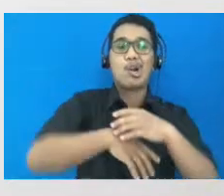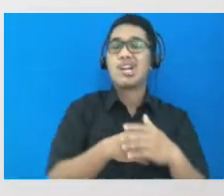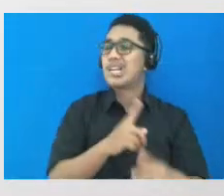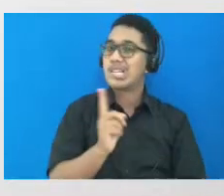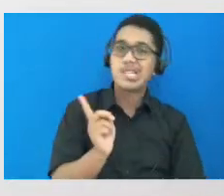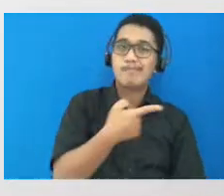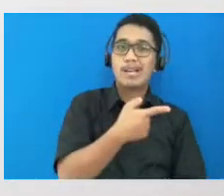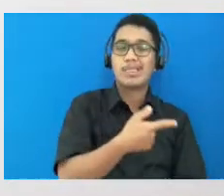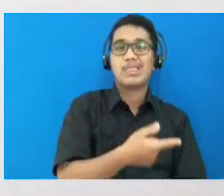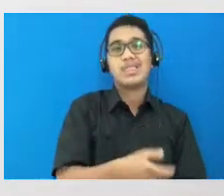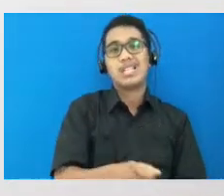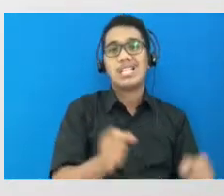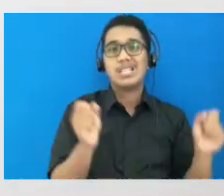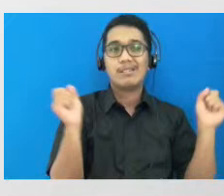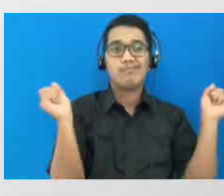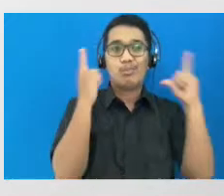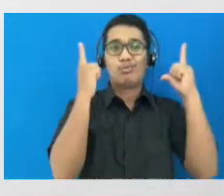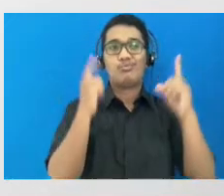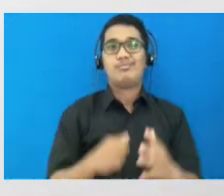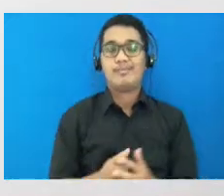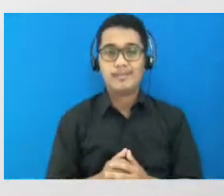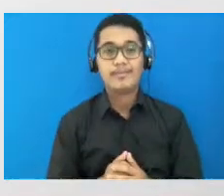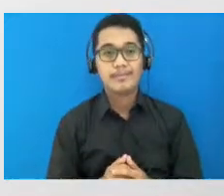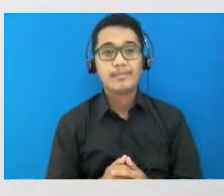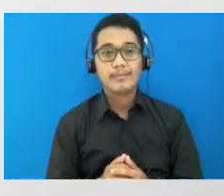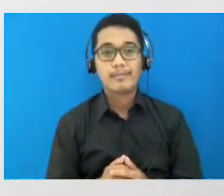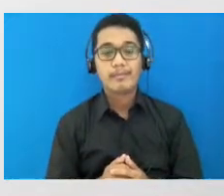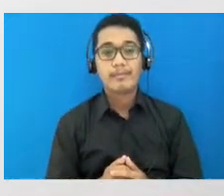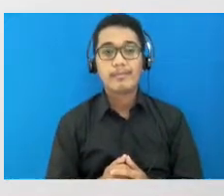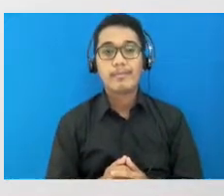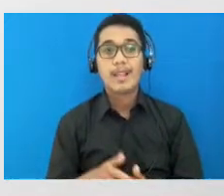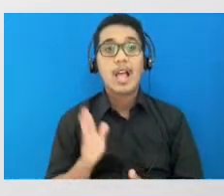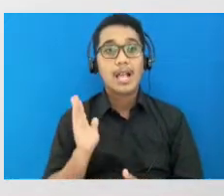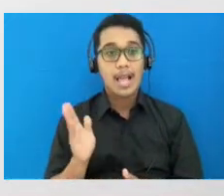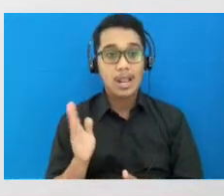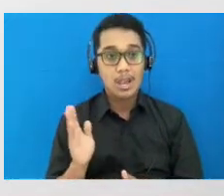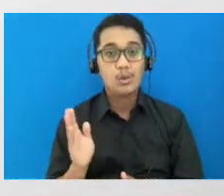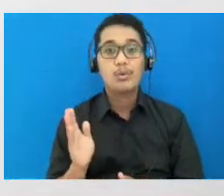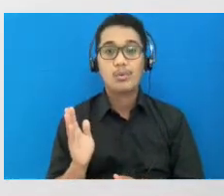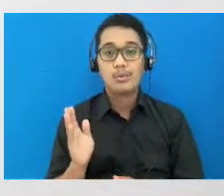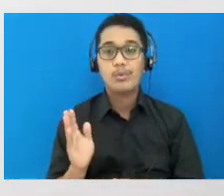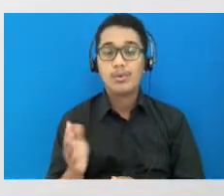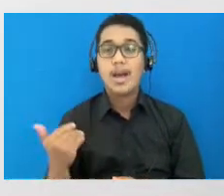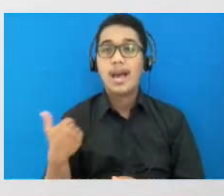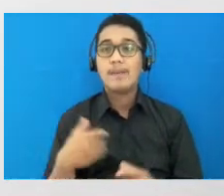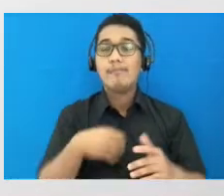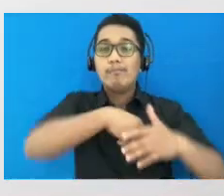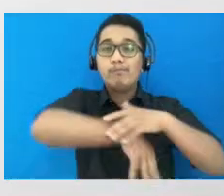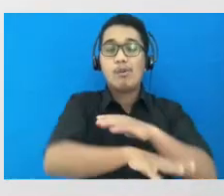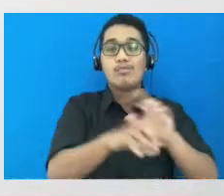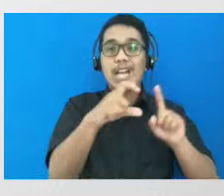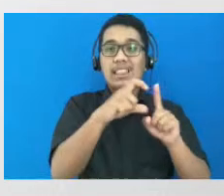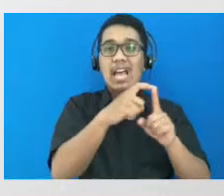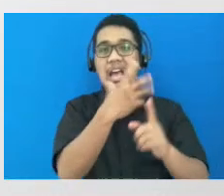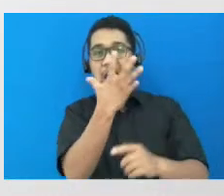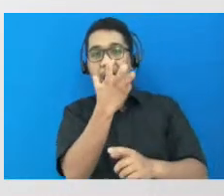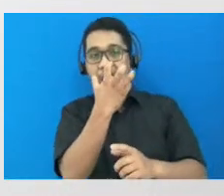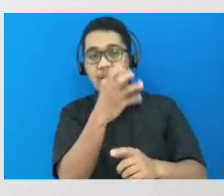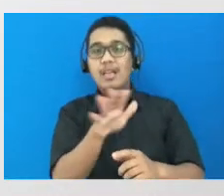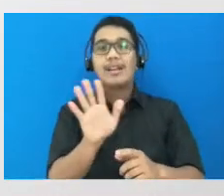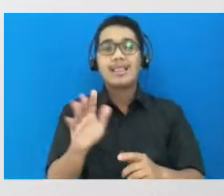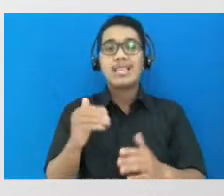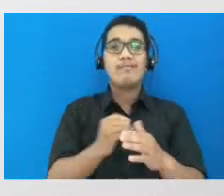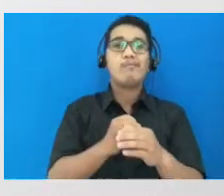dan cepat untuk mengatasi masalah tersebut. Dan apabila terjadi kebocoran data yang serius, tentunya akan ada